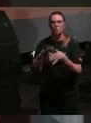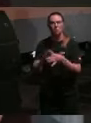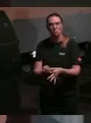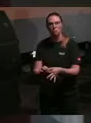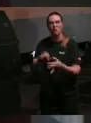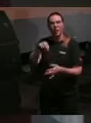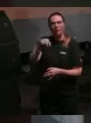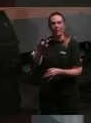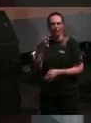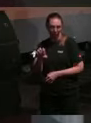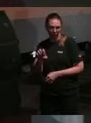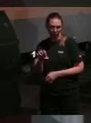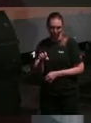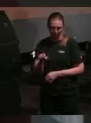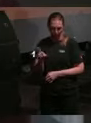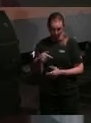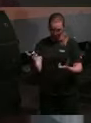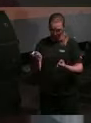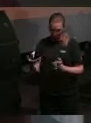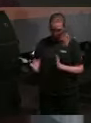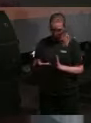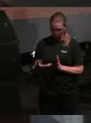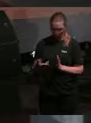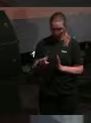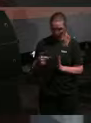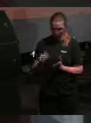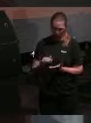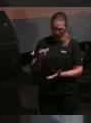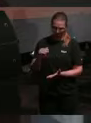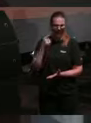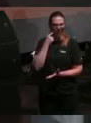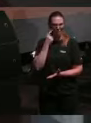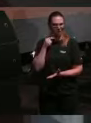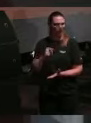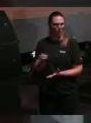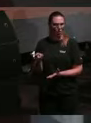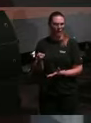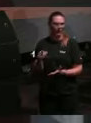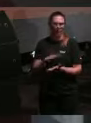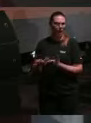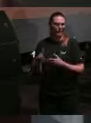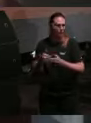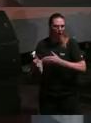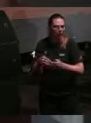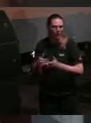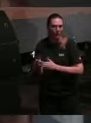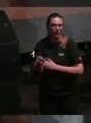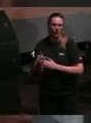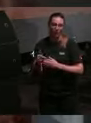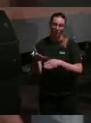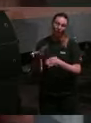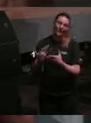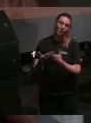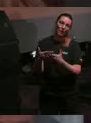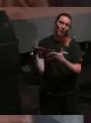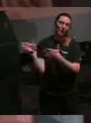som ligger der på bord, I våre bunker, de gamle og kommer aldri til å bli behandlet. Før, altså vindkraftsaker som kom